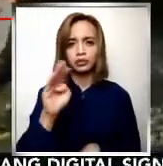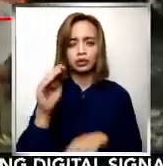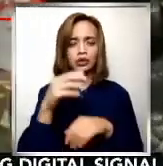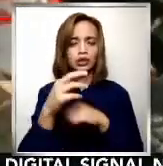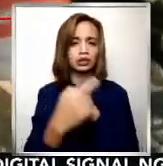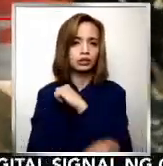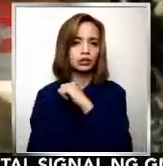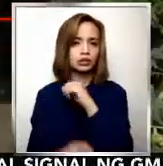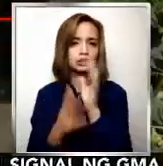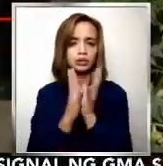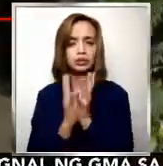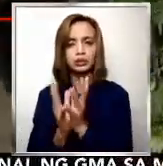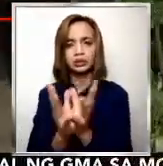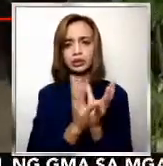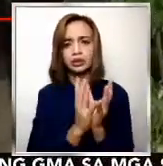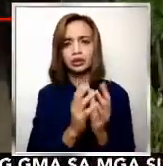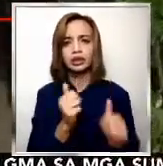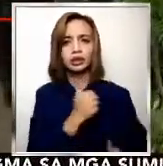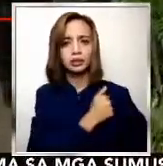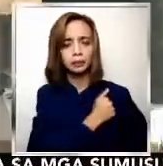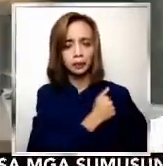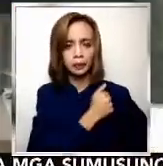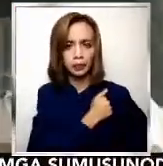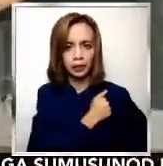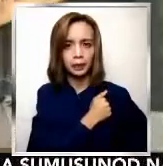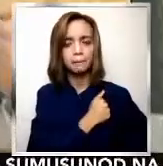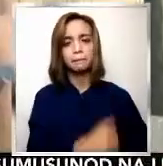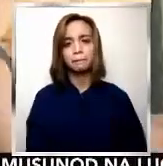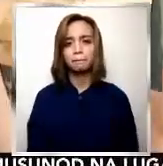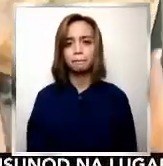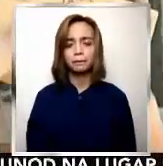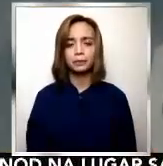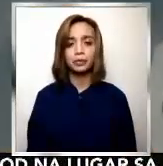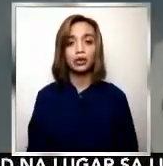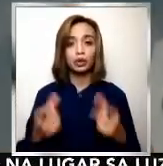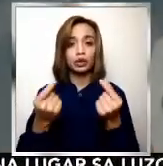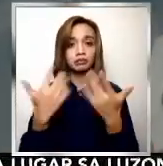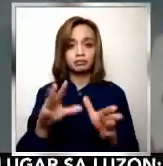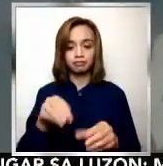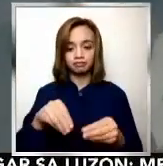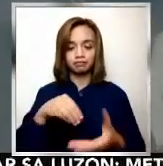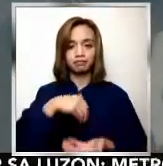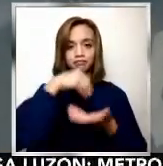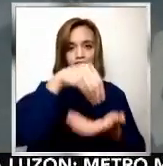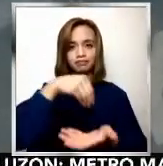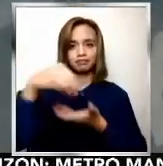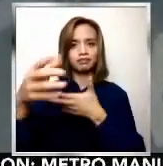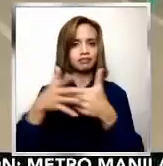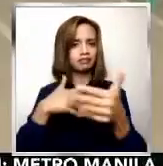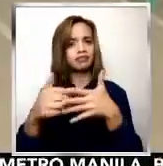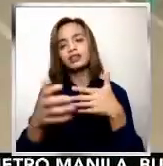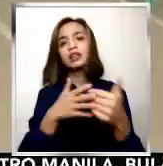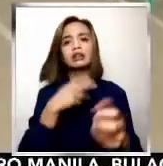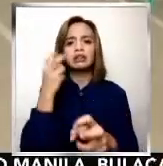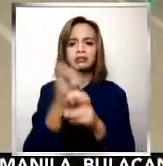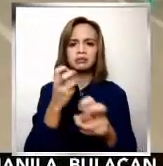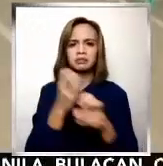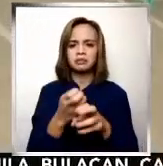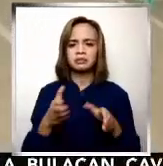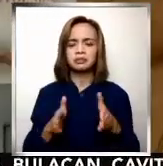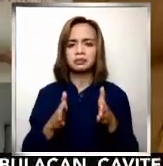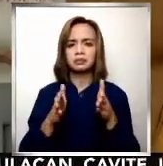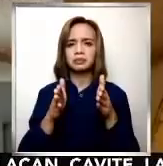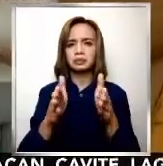Army Reserve Command, naitawid natin ang mga relief goods kahit sa mahirap na daan. Naandugan natin ang